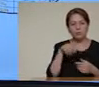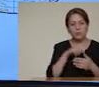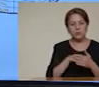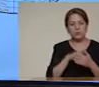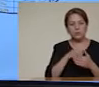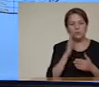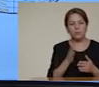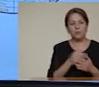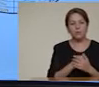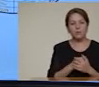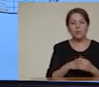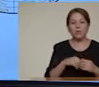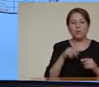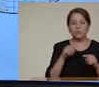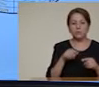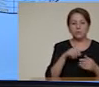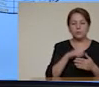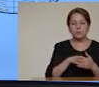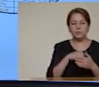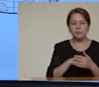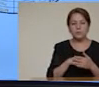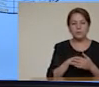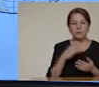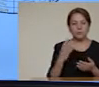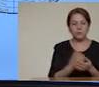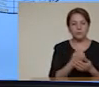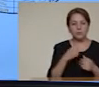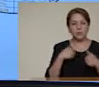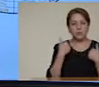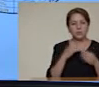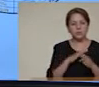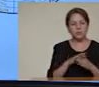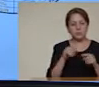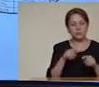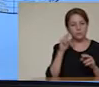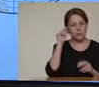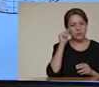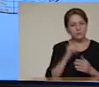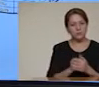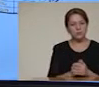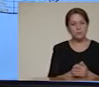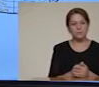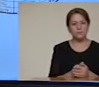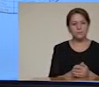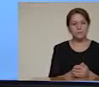bor. Ana shu sabablarni aniqlashga harakat qilamiz ushbu darsimizda.